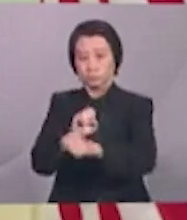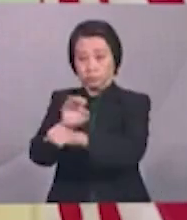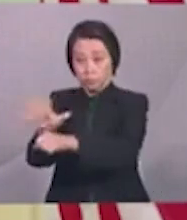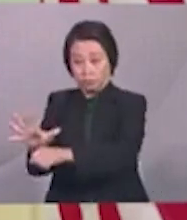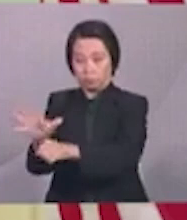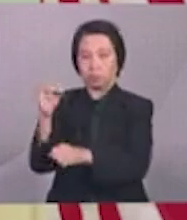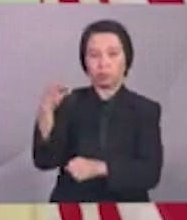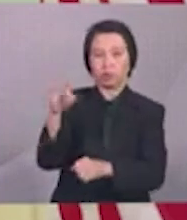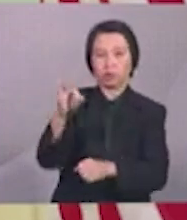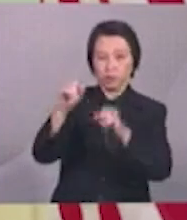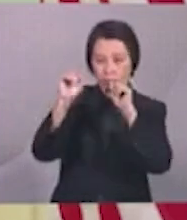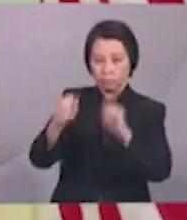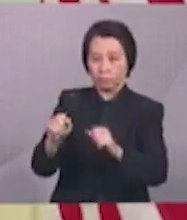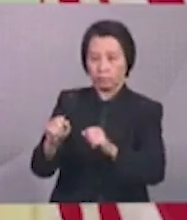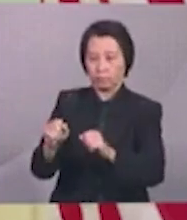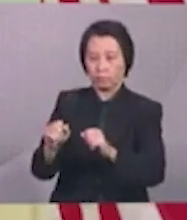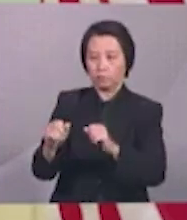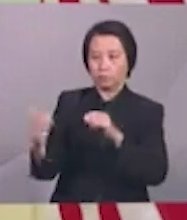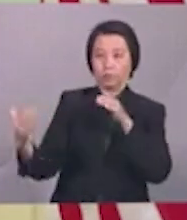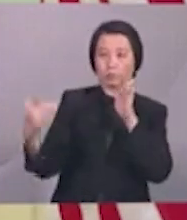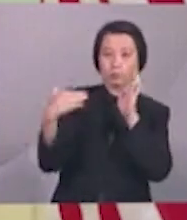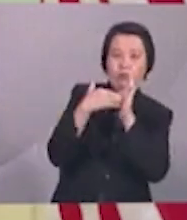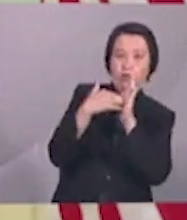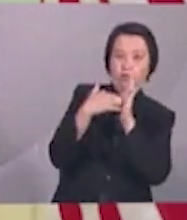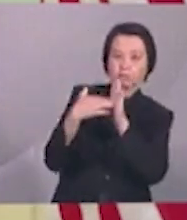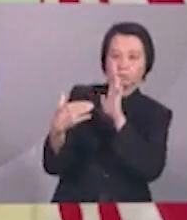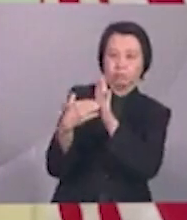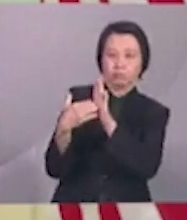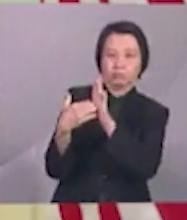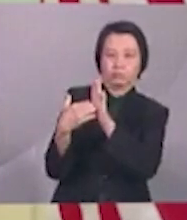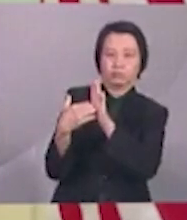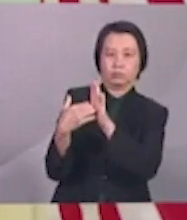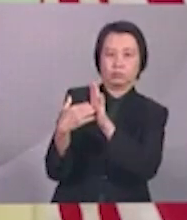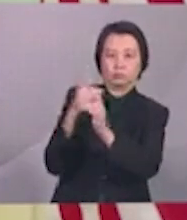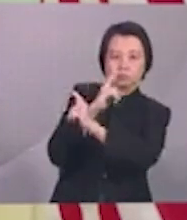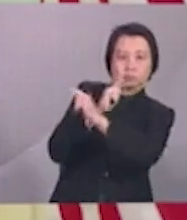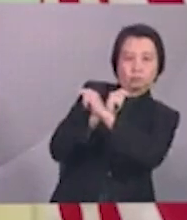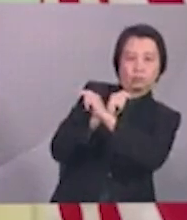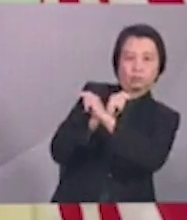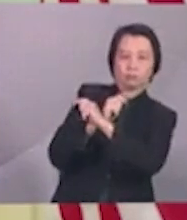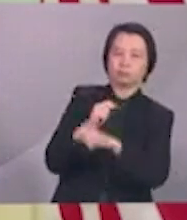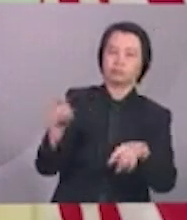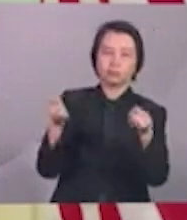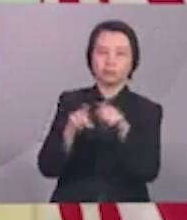COVID-19 ini dapat disekat penularannya. Begitu juga dengan